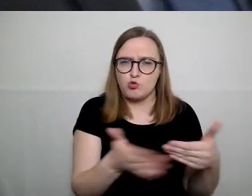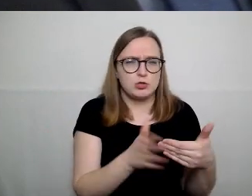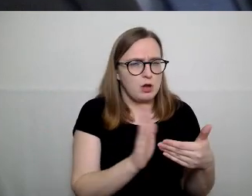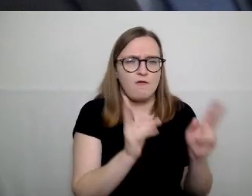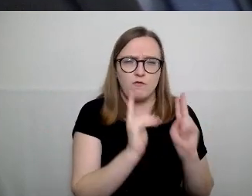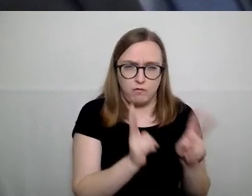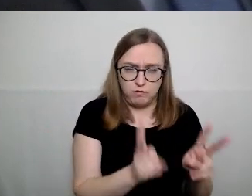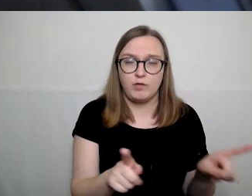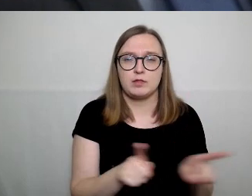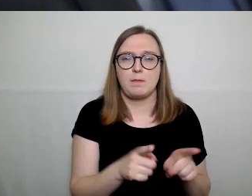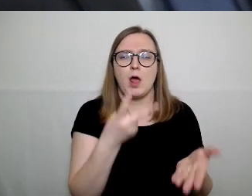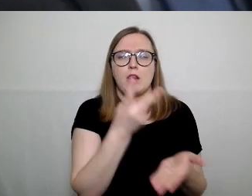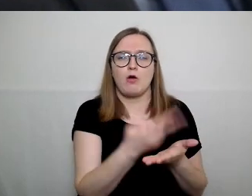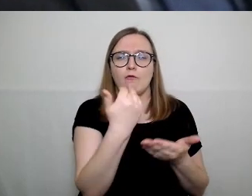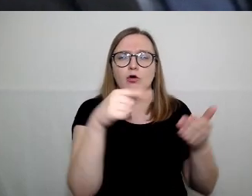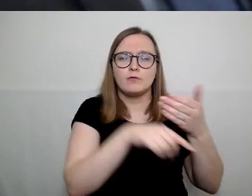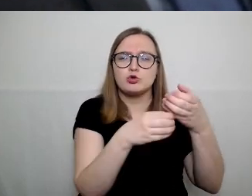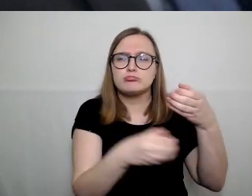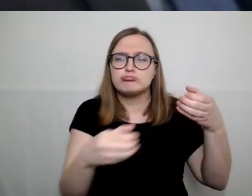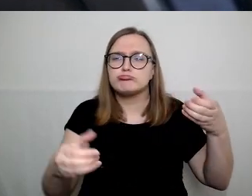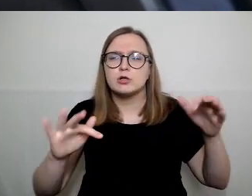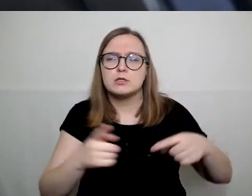struktūrinius, kaip sakyti,